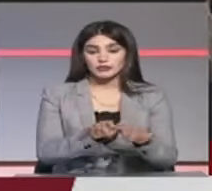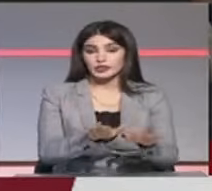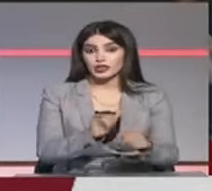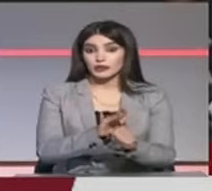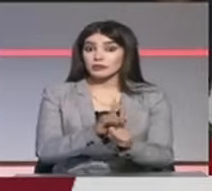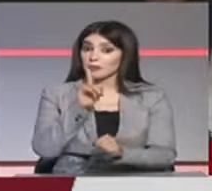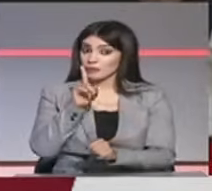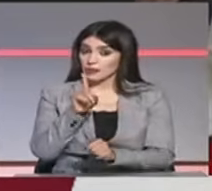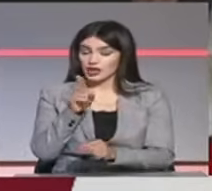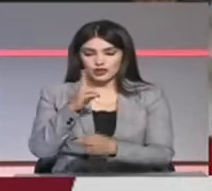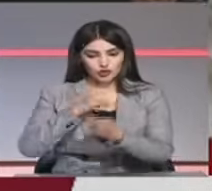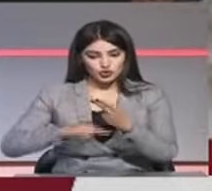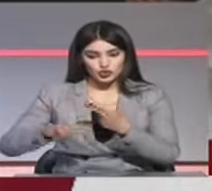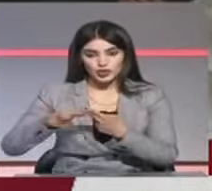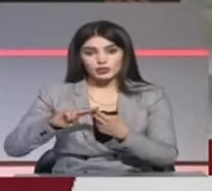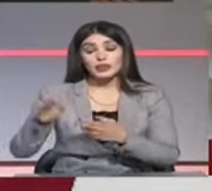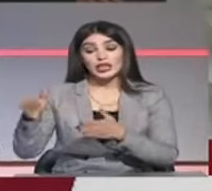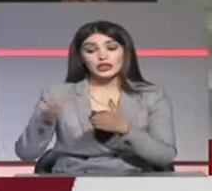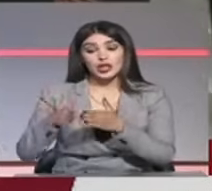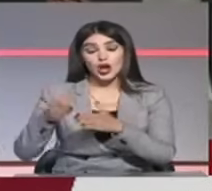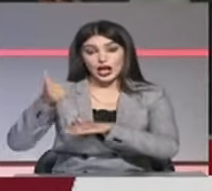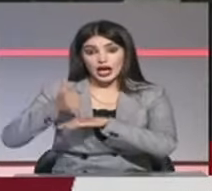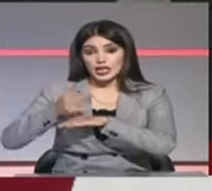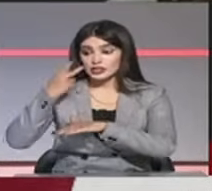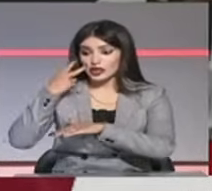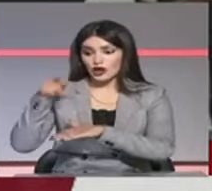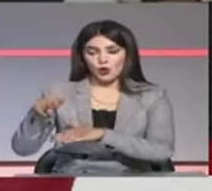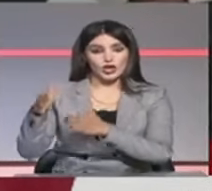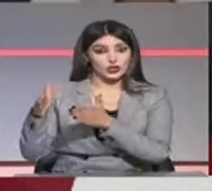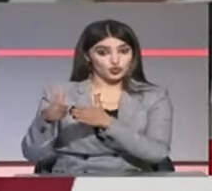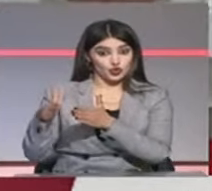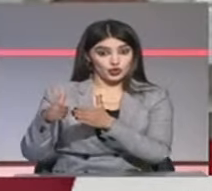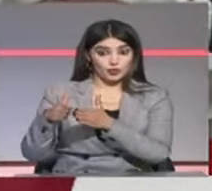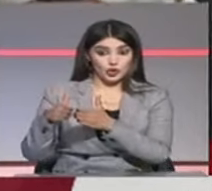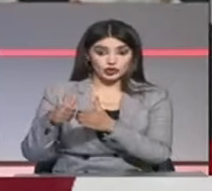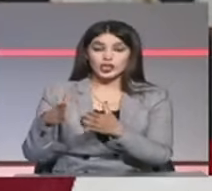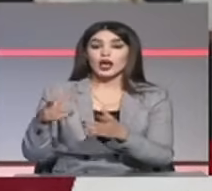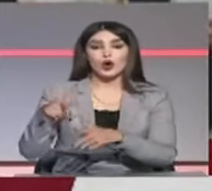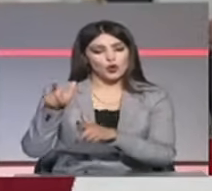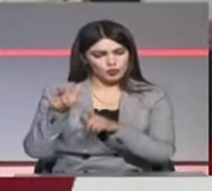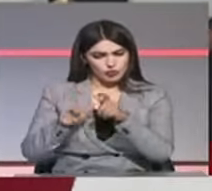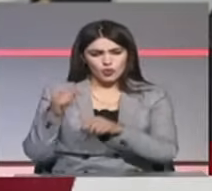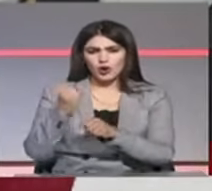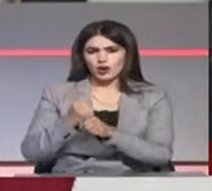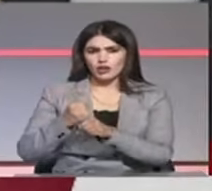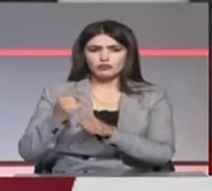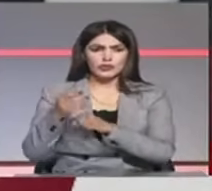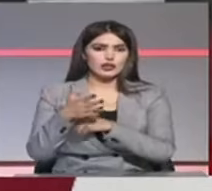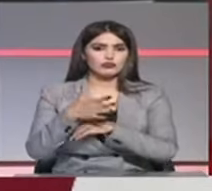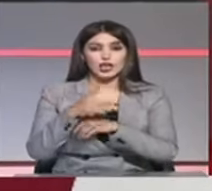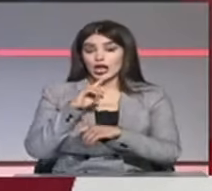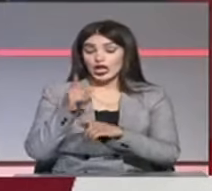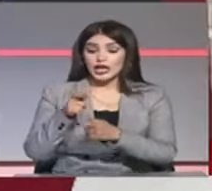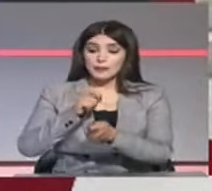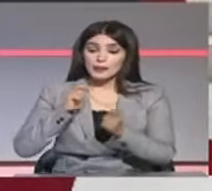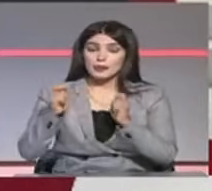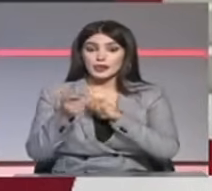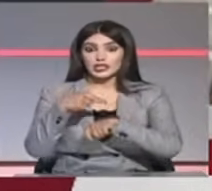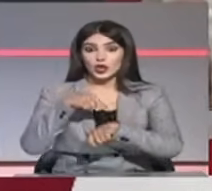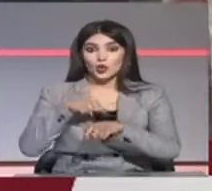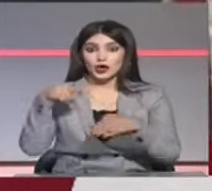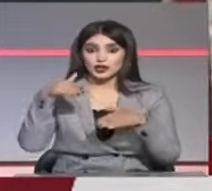واستجابه اساسا لطلب رئيس الجمهوريه قيس سعيد والى مشاكل عده فئات تقرر تعديلها